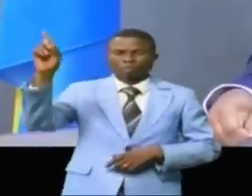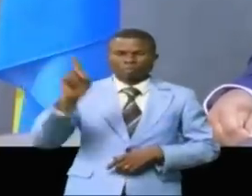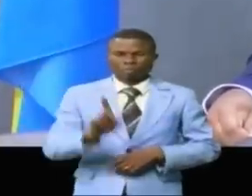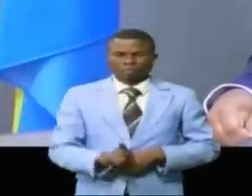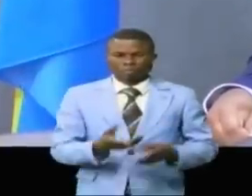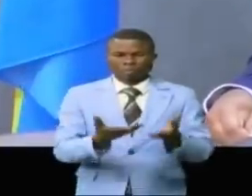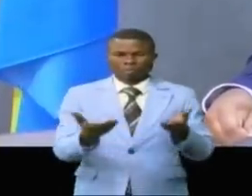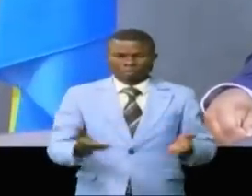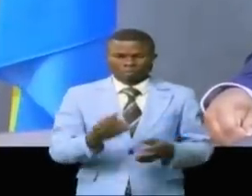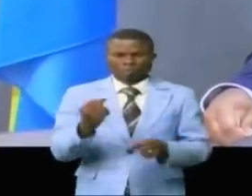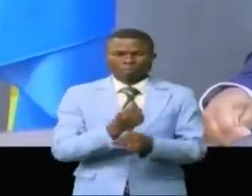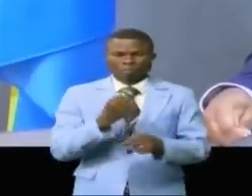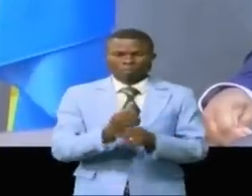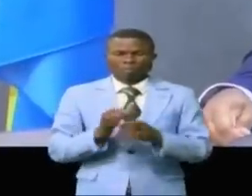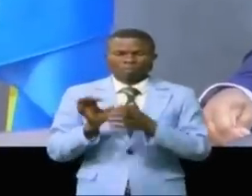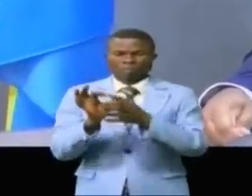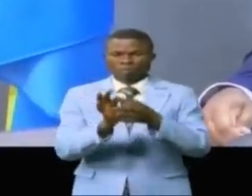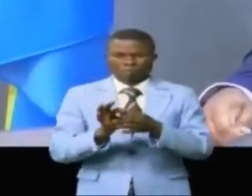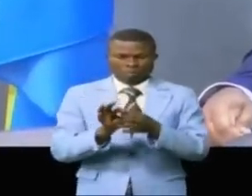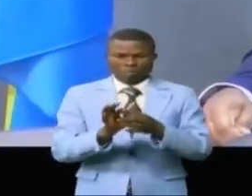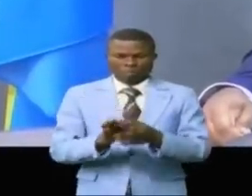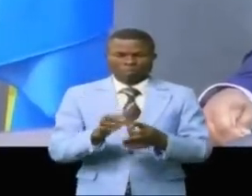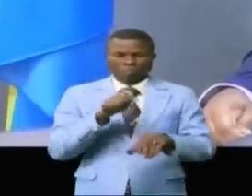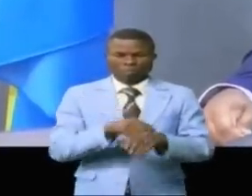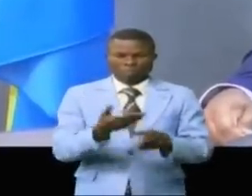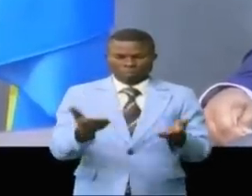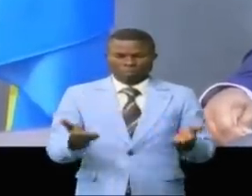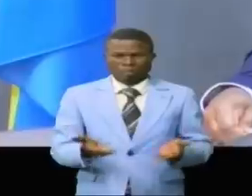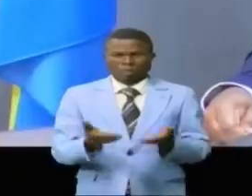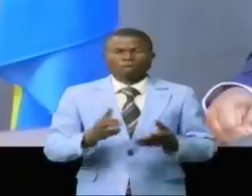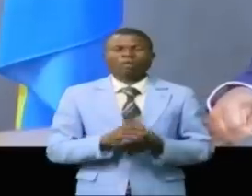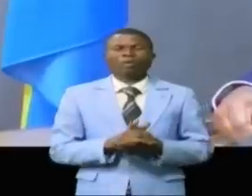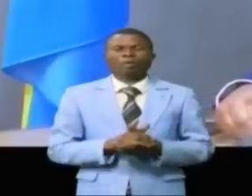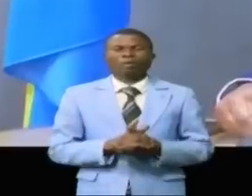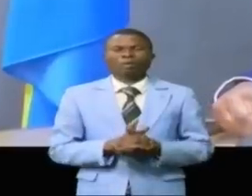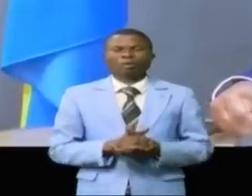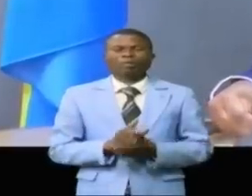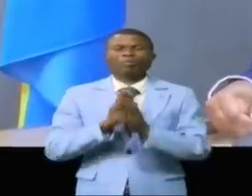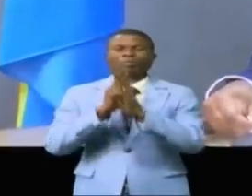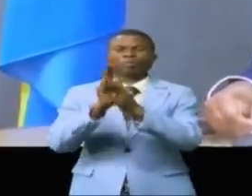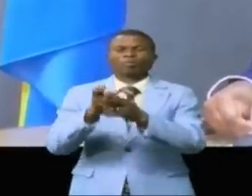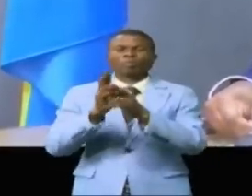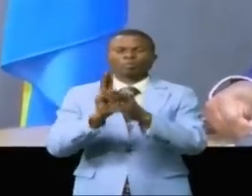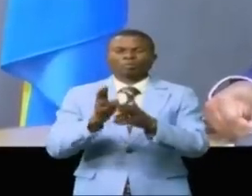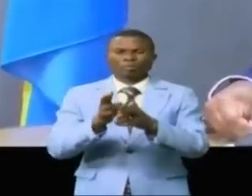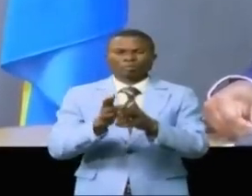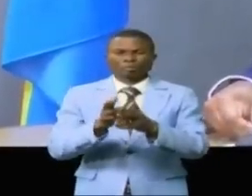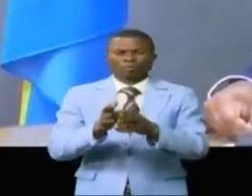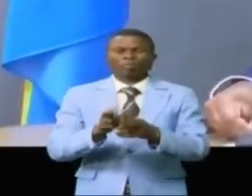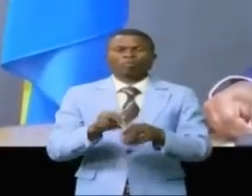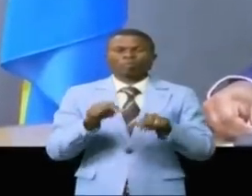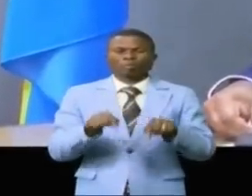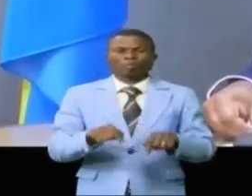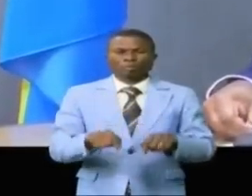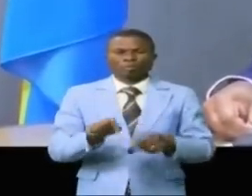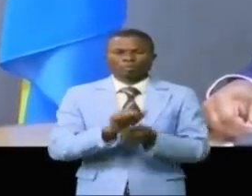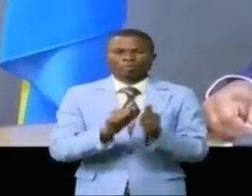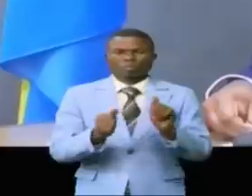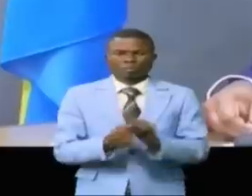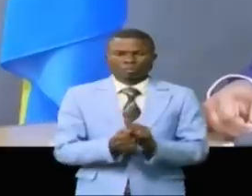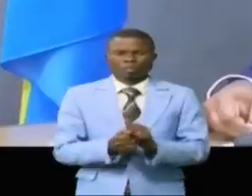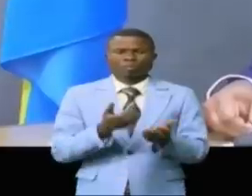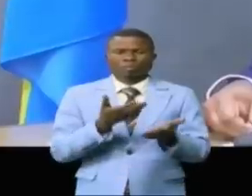d'une union douanière continentale. Le rapport de la Banque mondiale de 2020 sur les effets